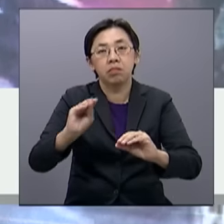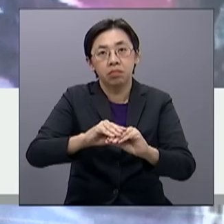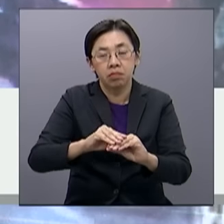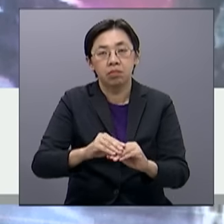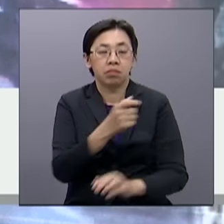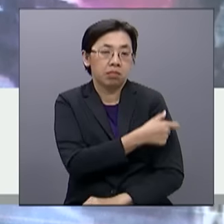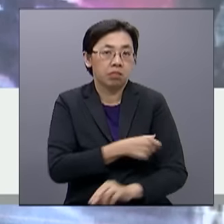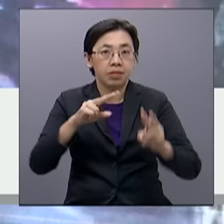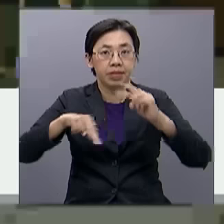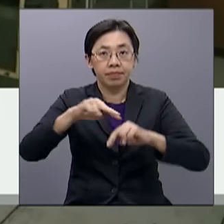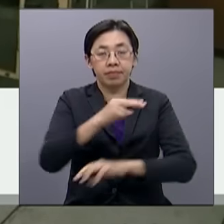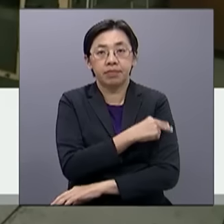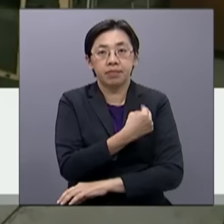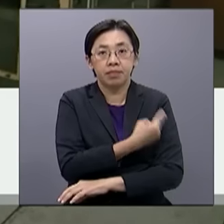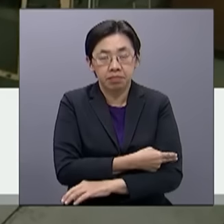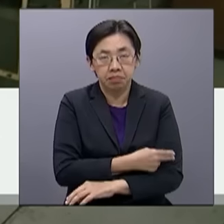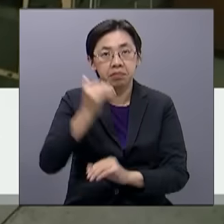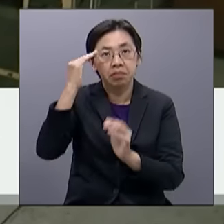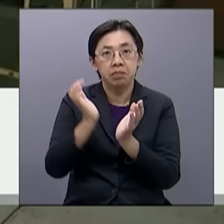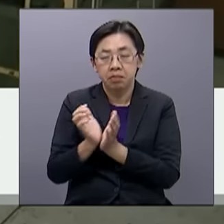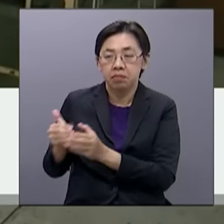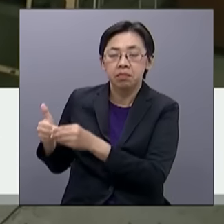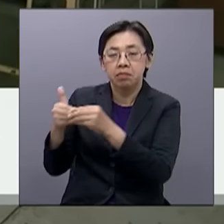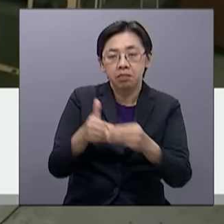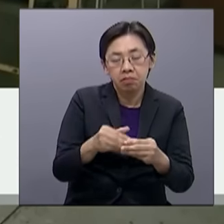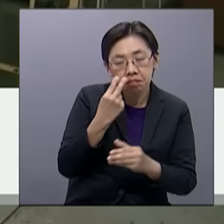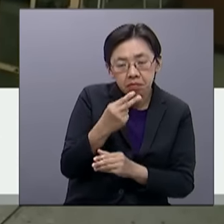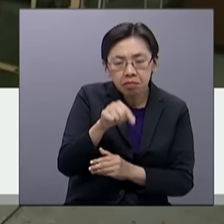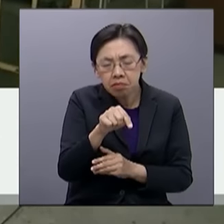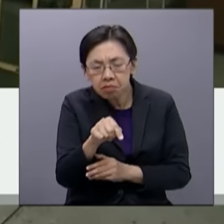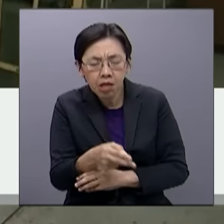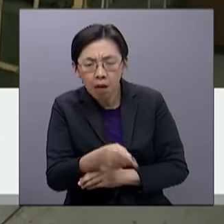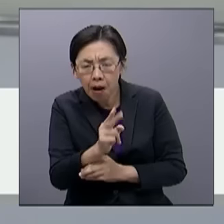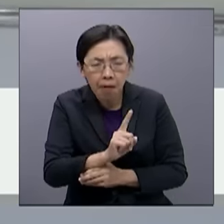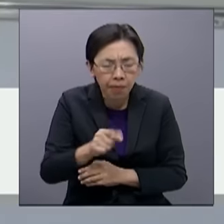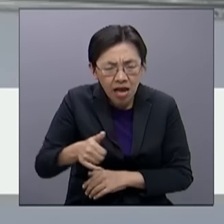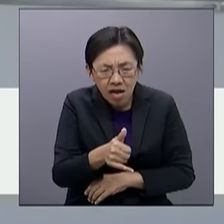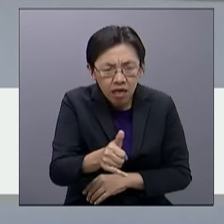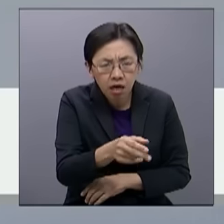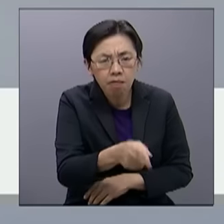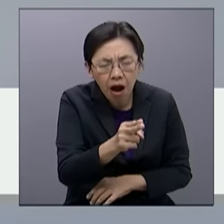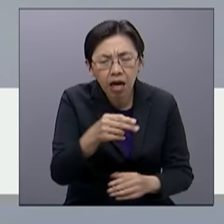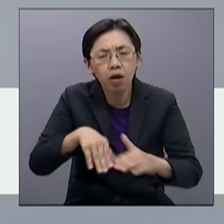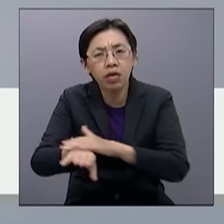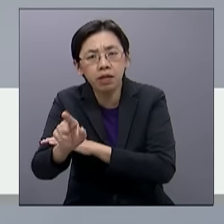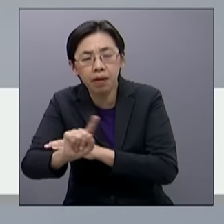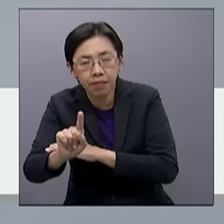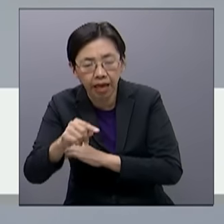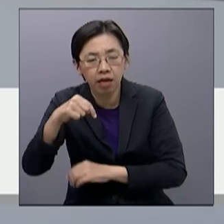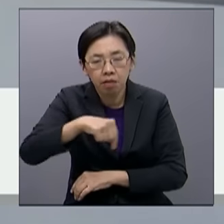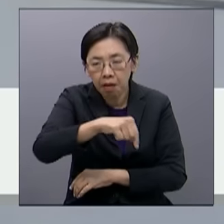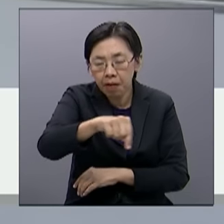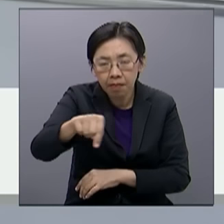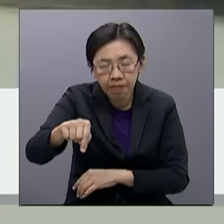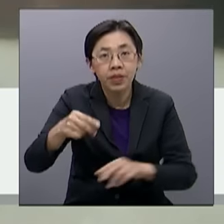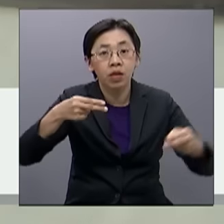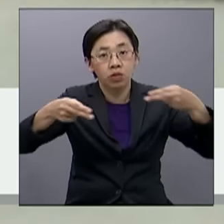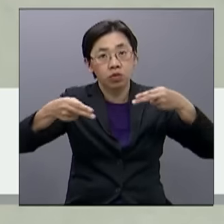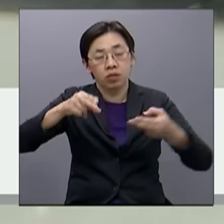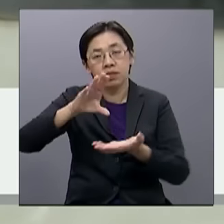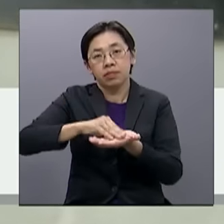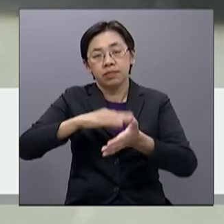ของโรงพยาบาลนำตำรวจไปดูเส้นทางที่ก่อเหตุแล้วก็หลบหนีทีนี้ตามไทม์ไลน์จากกล้องวงจรปิดเนี่ยครับ